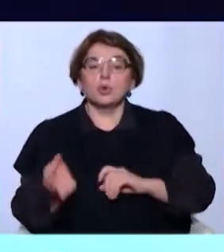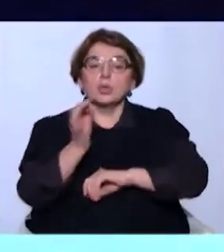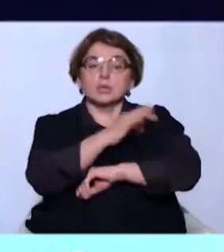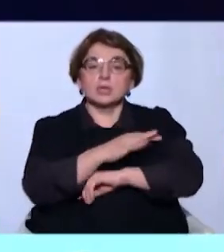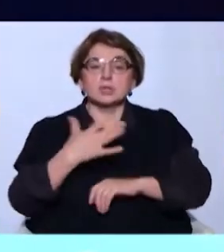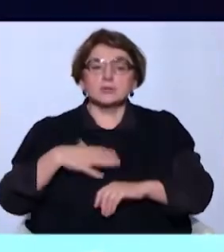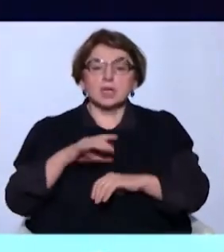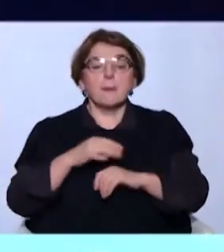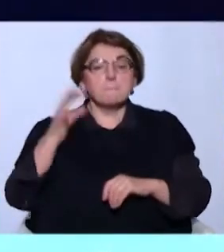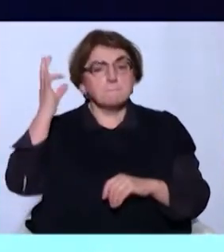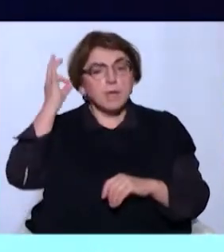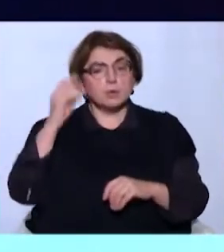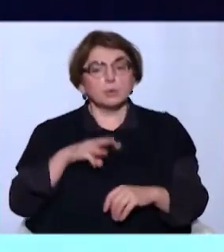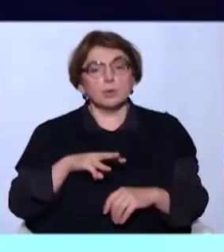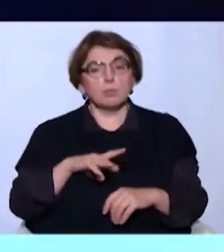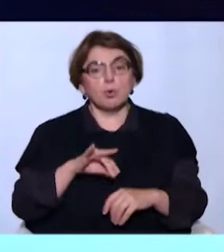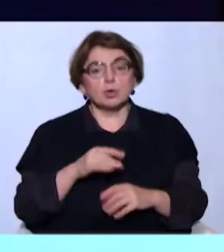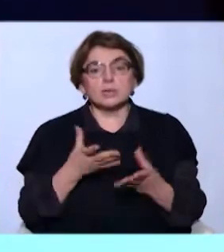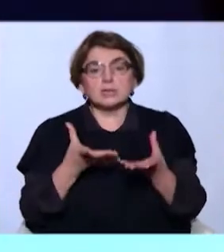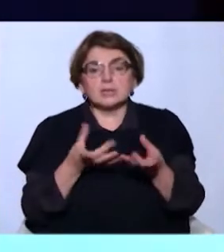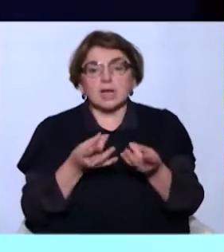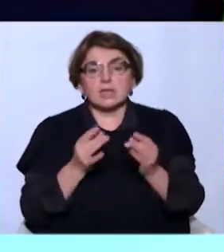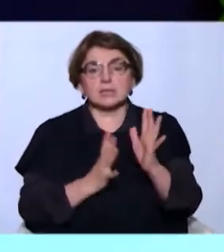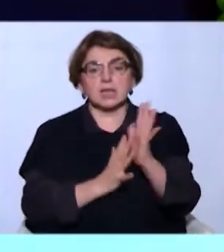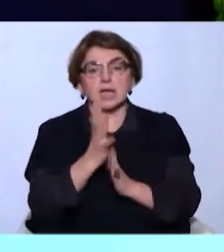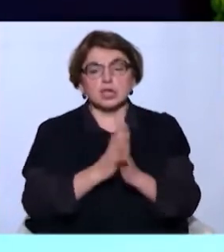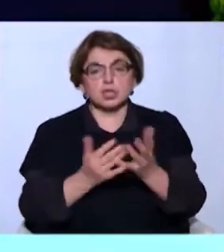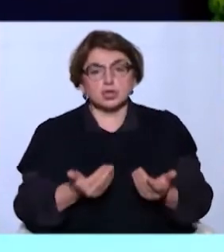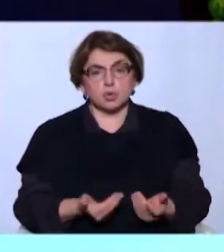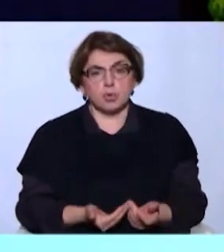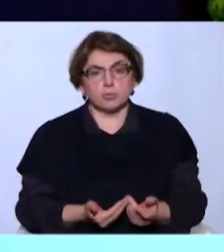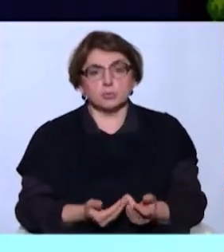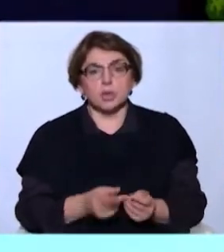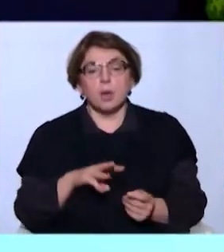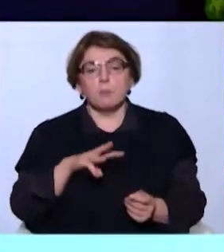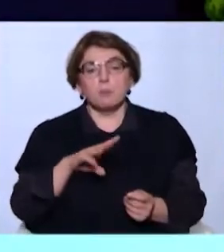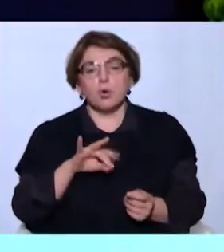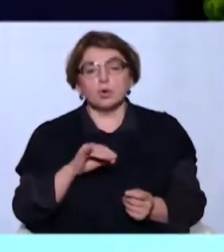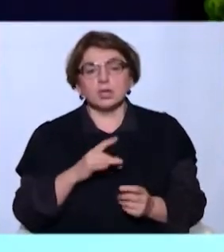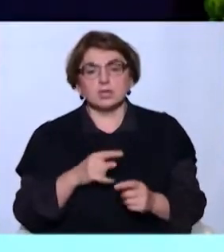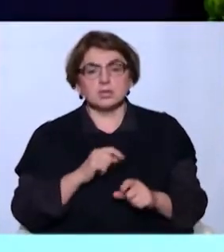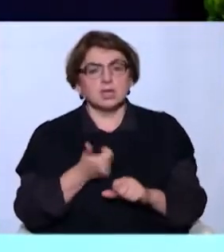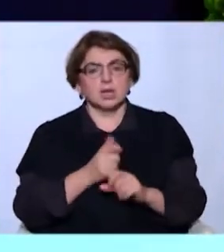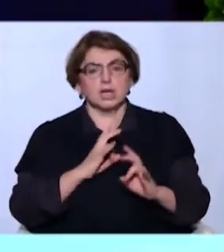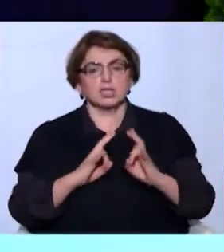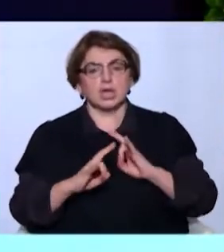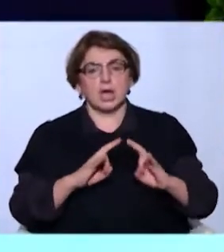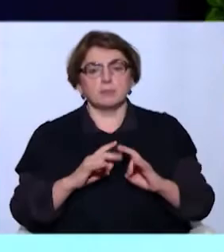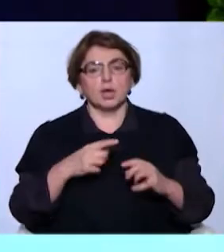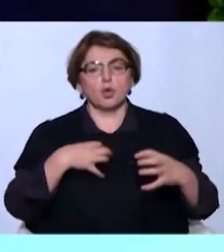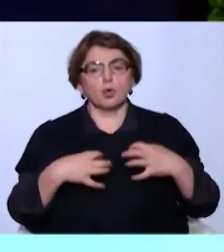არის მეგრული მორიელი, რომელიც ტენიან ტყეებში ბინადრობს. მორიელები ზოგადად შხამიანი ორგანიზმები